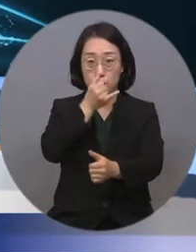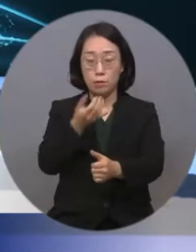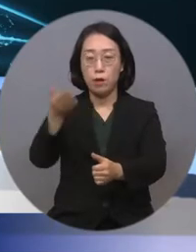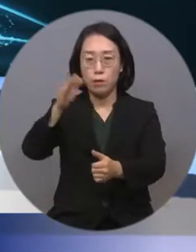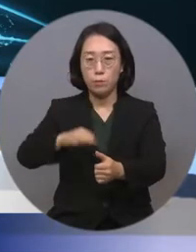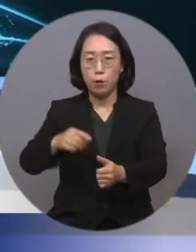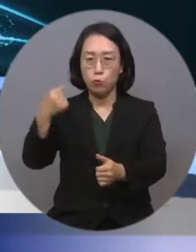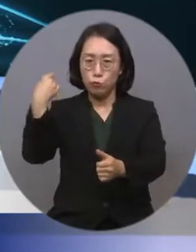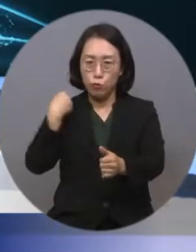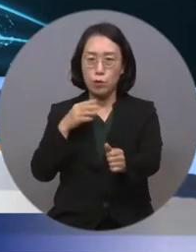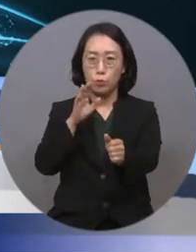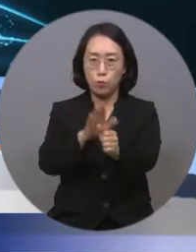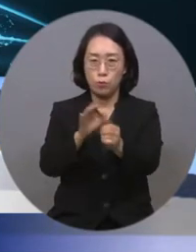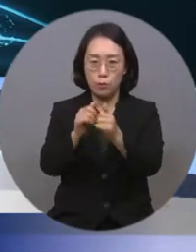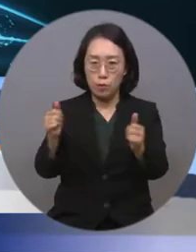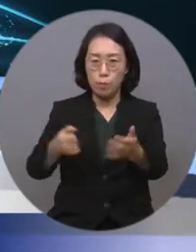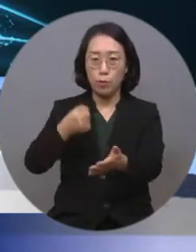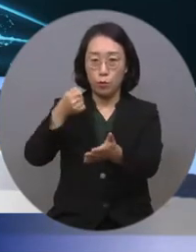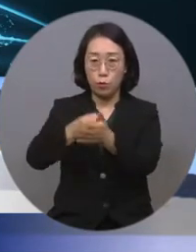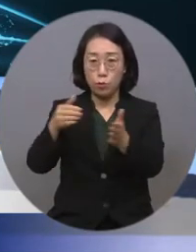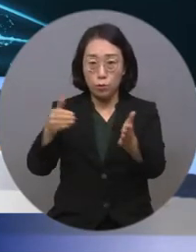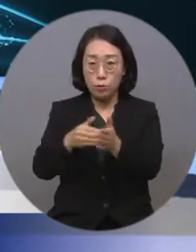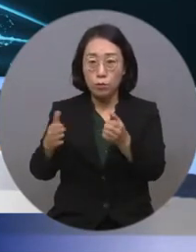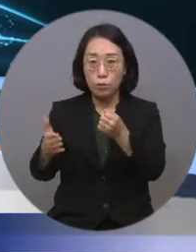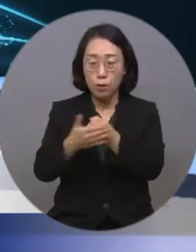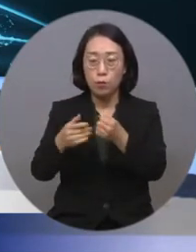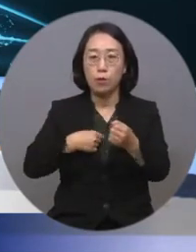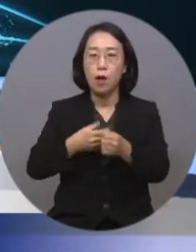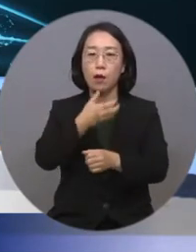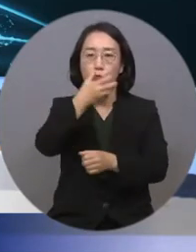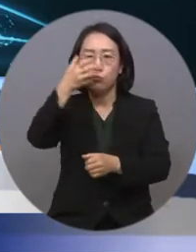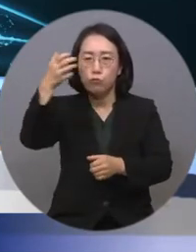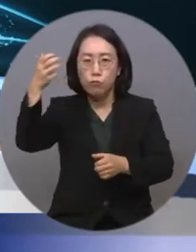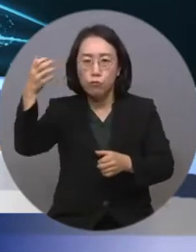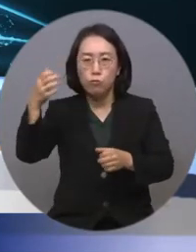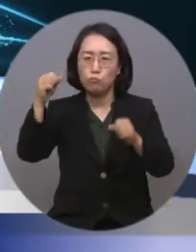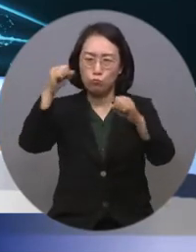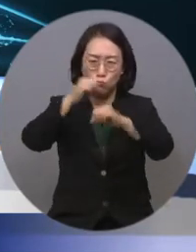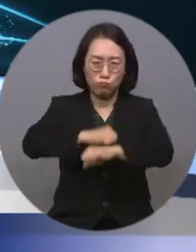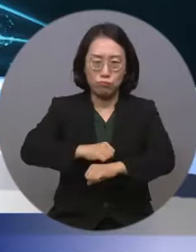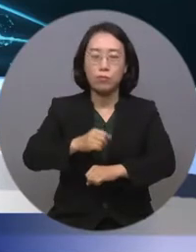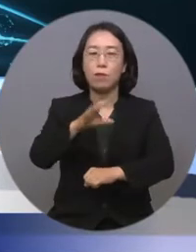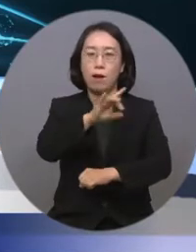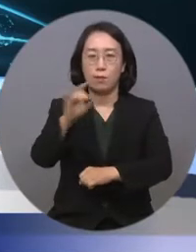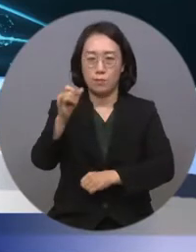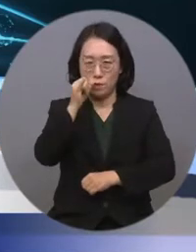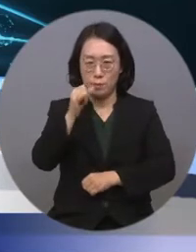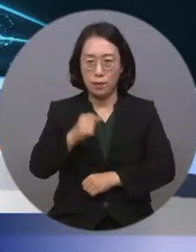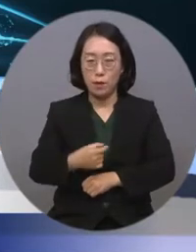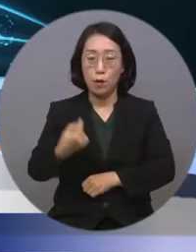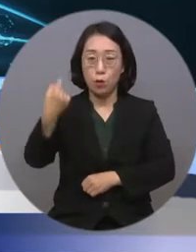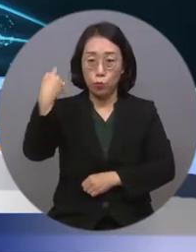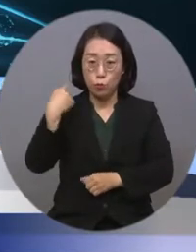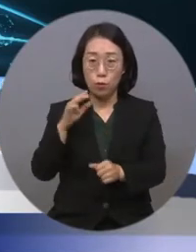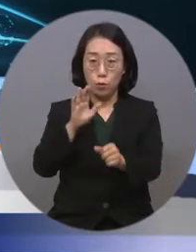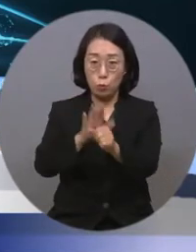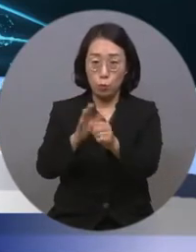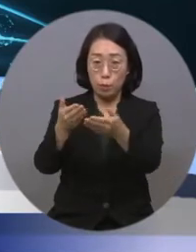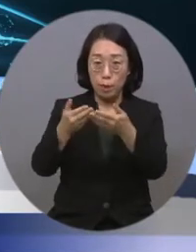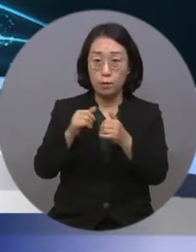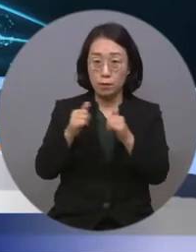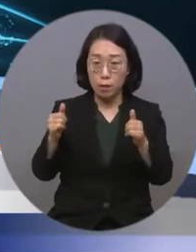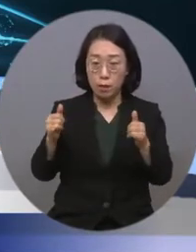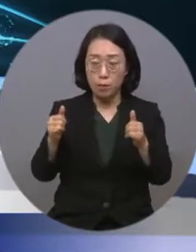후견인이 선임되었다는 이유만으로 자신의 꿈을 펼치지 못하는 이들이 있습니다. 바로 피후견인에 대한 결격